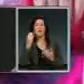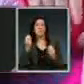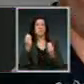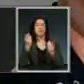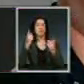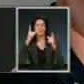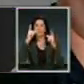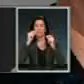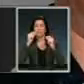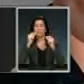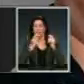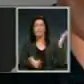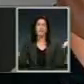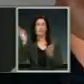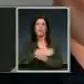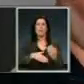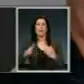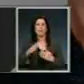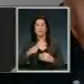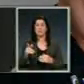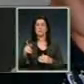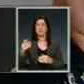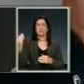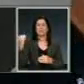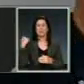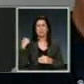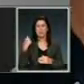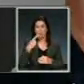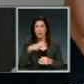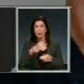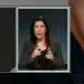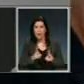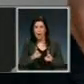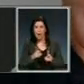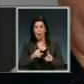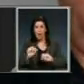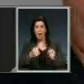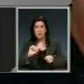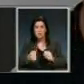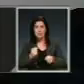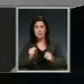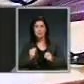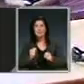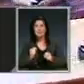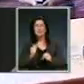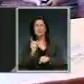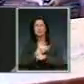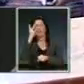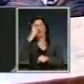בא איזה מישהו ואמר לי, אתה יכול להזיז את הרגל? אמרתי לו, לא. ואז הבנתי ישר באותו רגע שאני חוזר לארץ עם כיסא גלגלים.